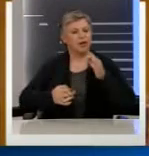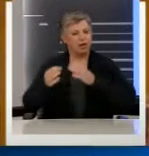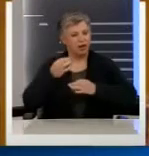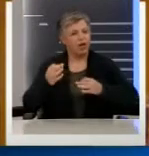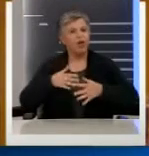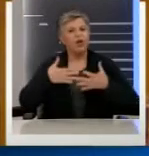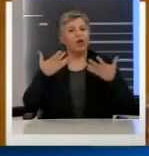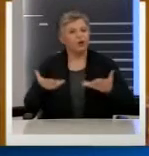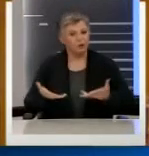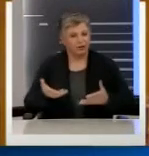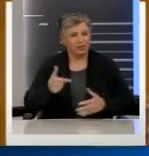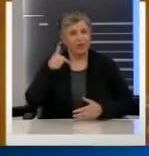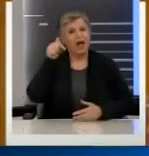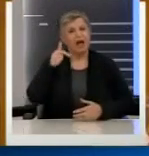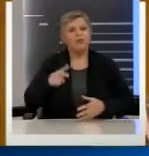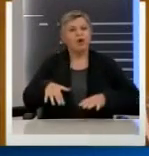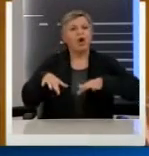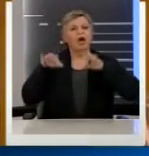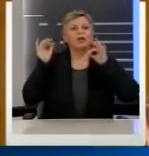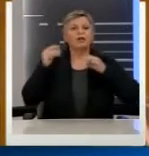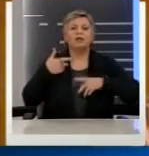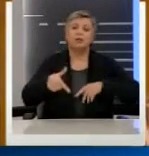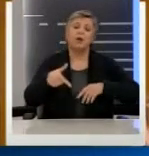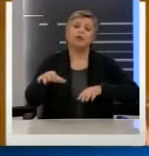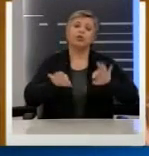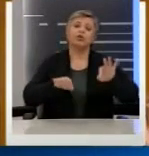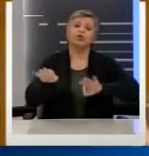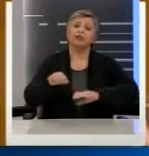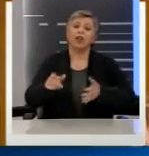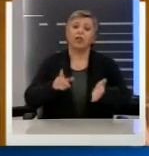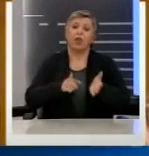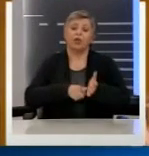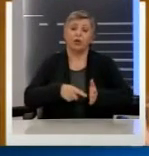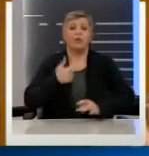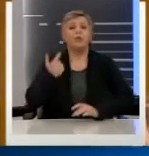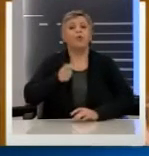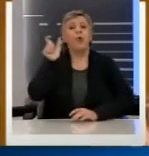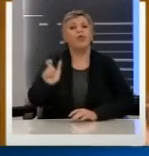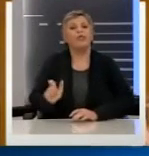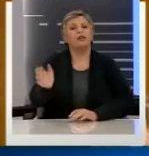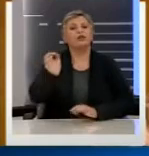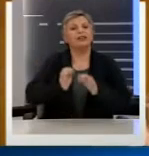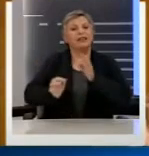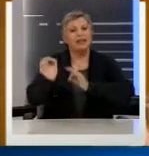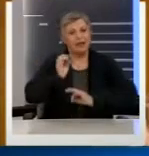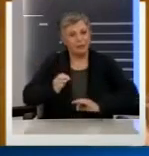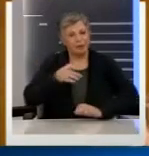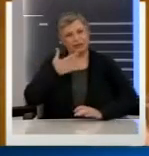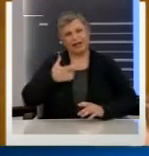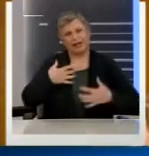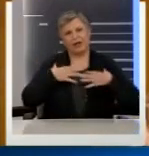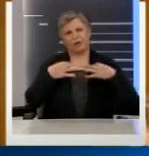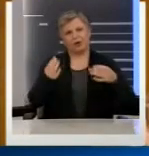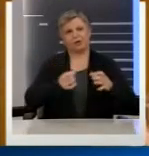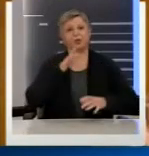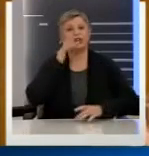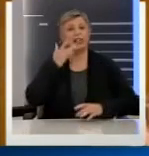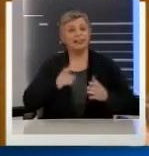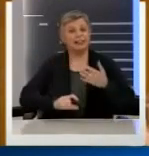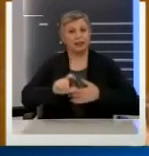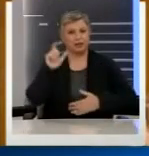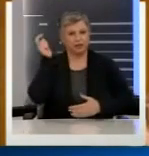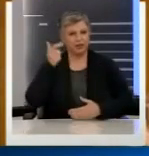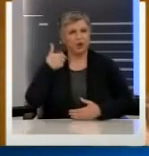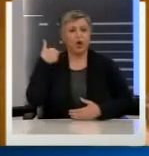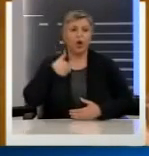να συζητά για το νομοσχέδιο λέγοντας ότι δεν είμαστε, λέει, ούτε ναζιστές ούτε φασίστες. Κάπου εντάσσεται